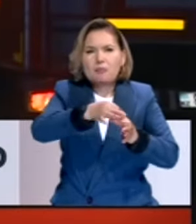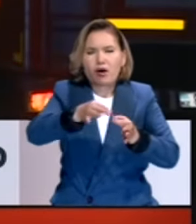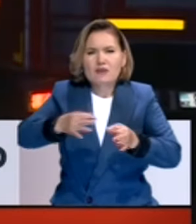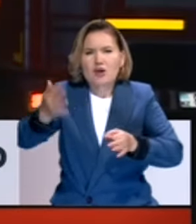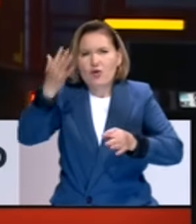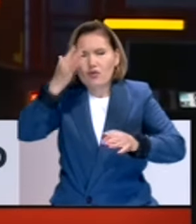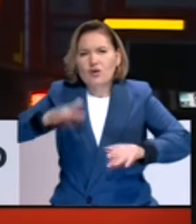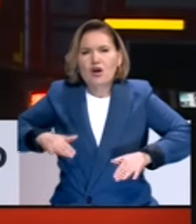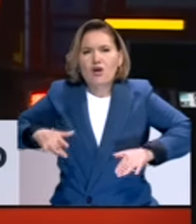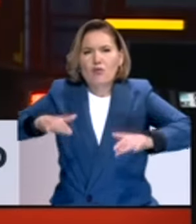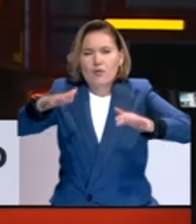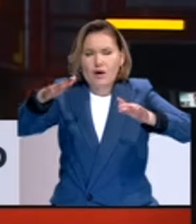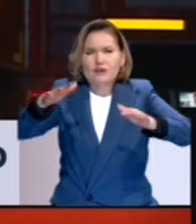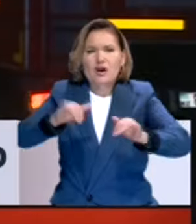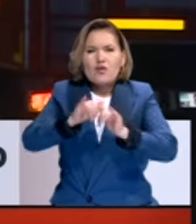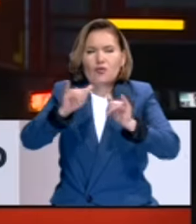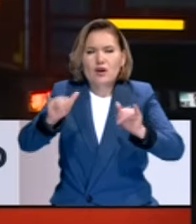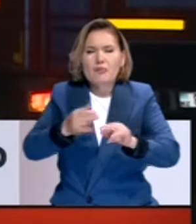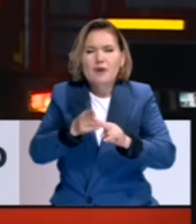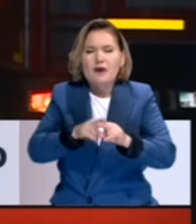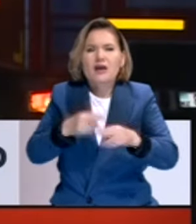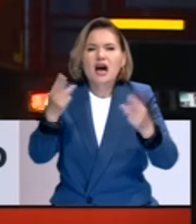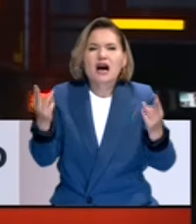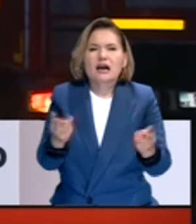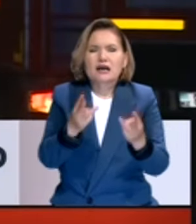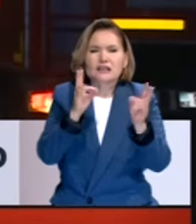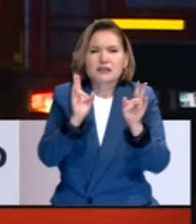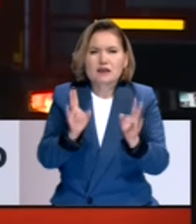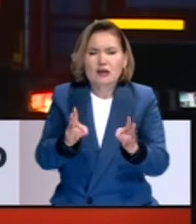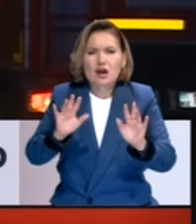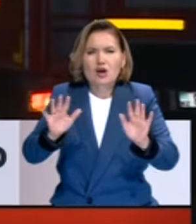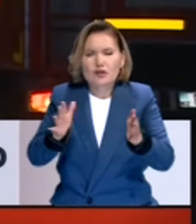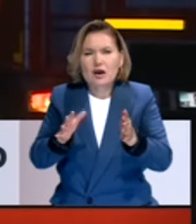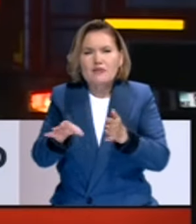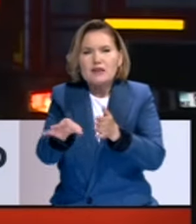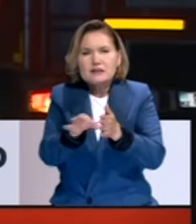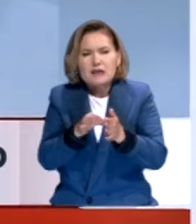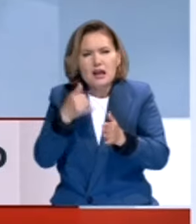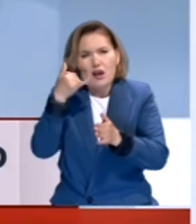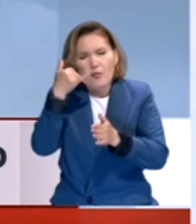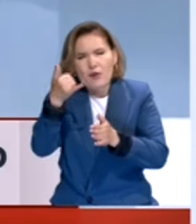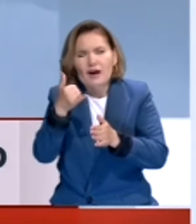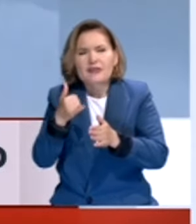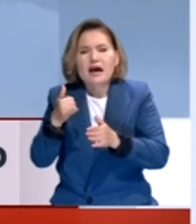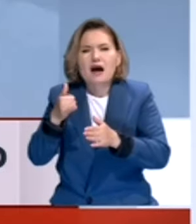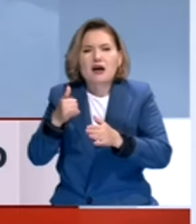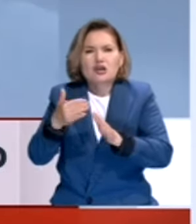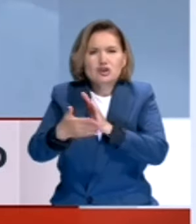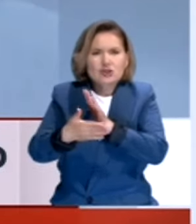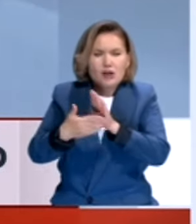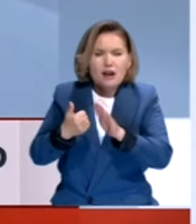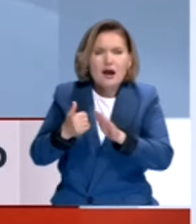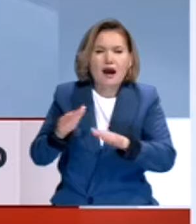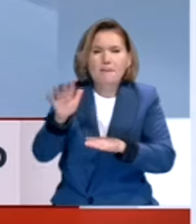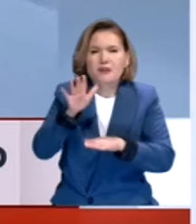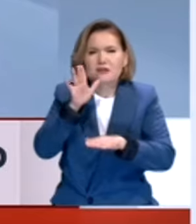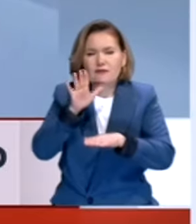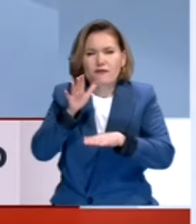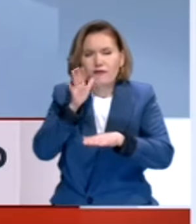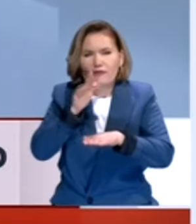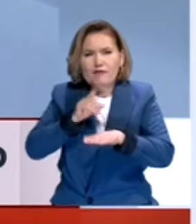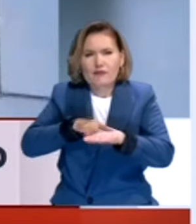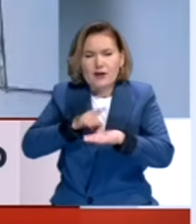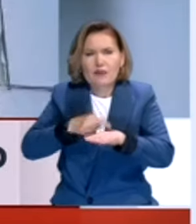көрінді. Ал қызыл жалының тұтанғаны туралы хабарлама төтенше жағдайлар департаментіне кешкі 5-тер шамасында түскен.